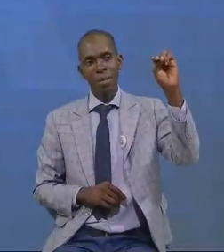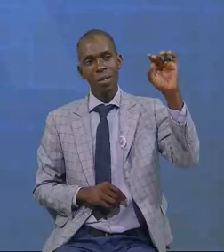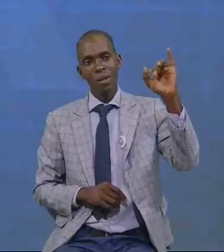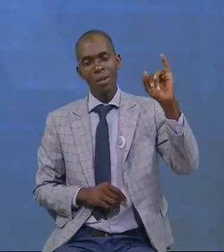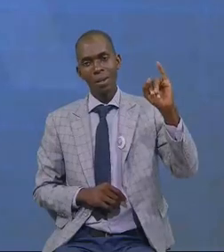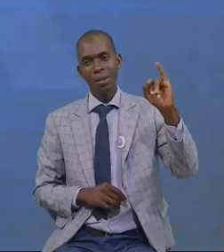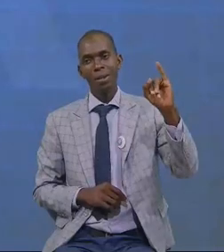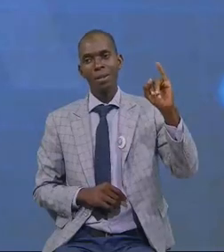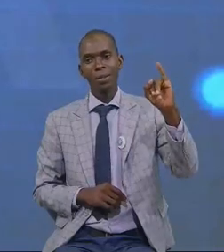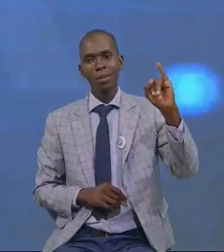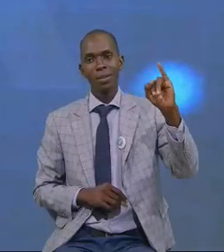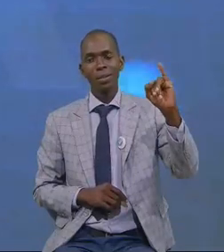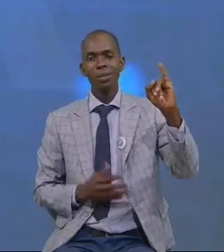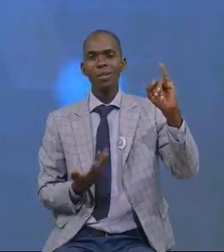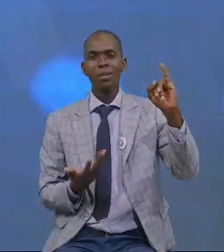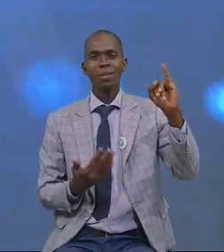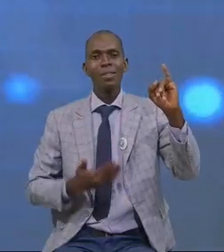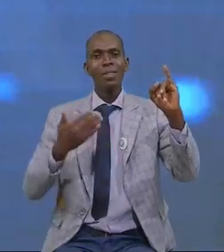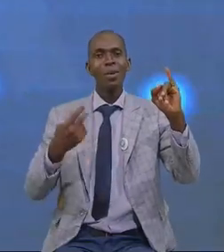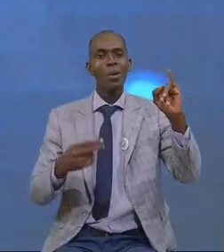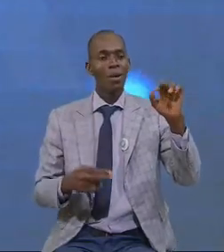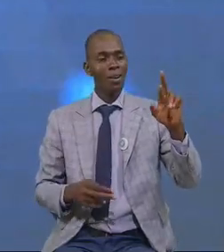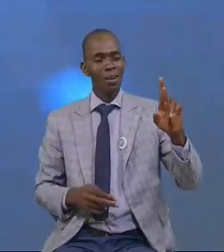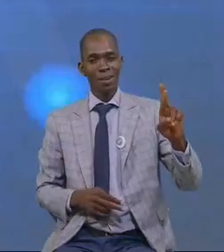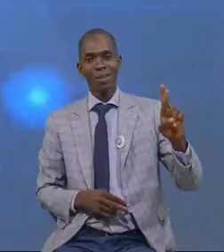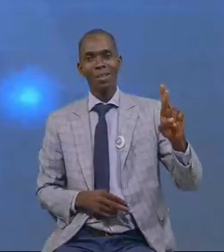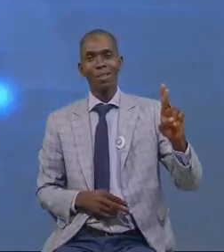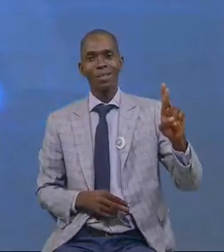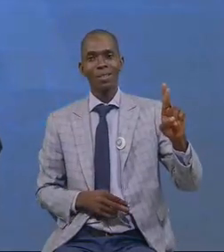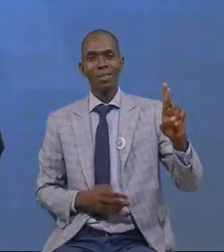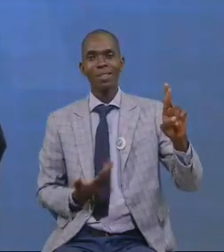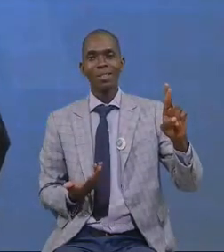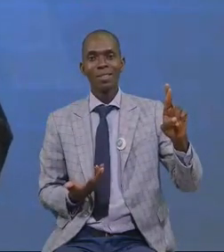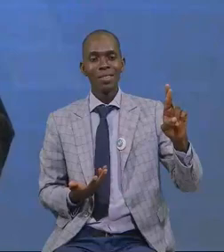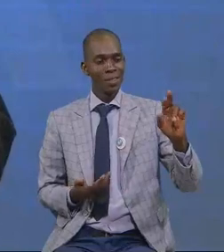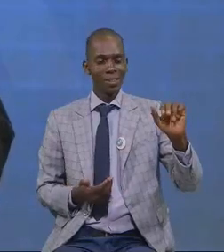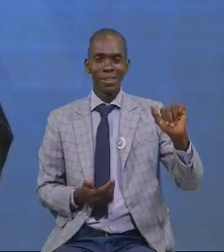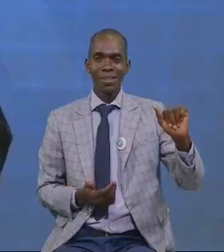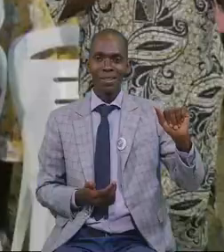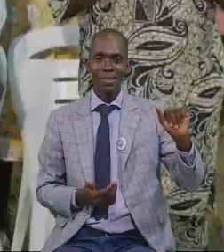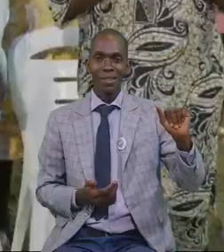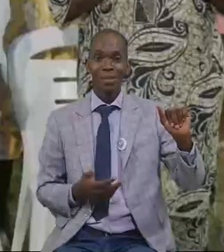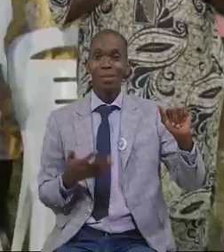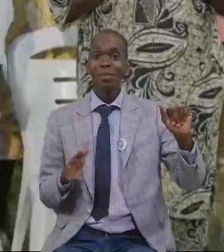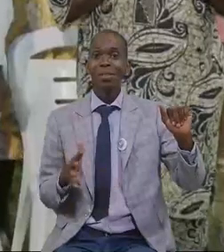I. Dites-le moi. R. Encore. A.